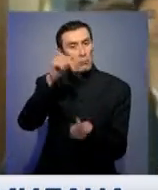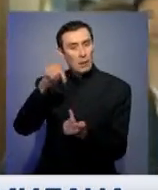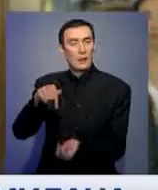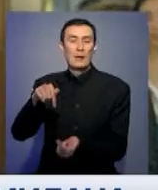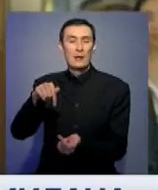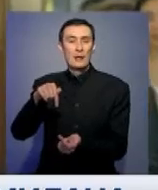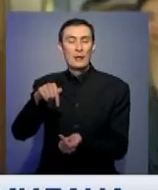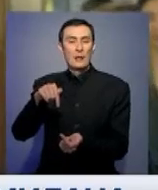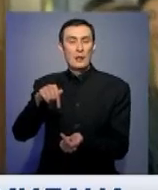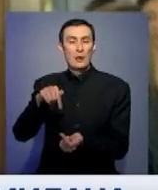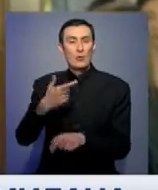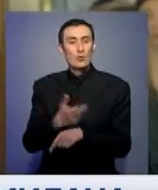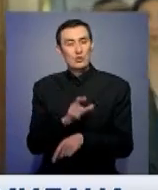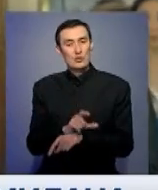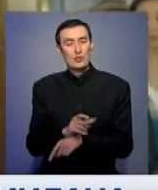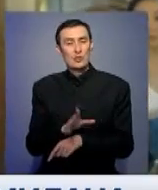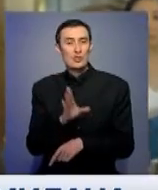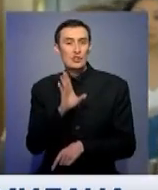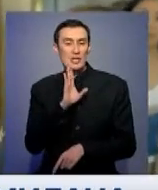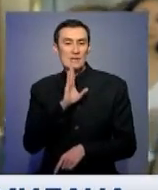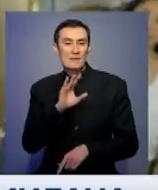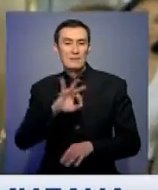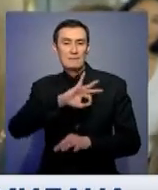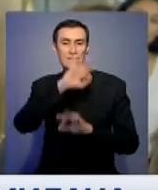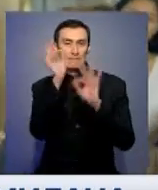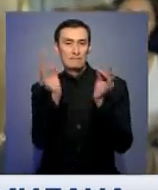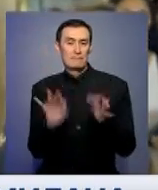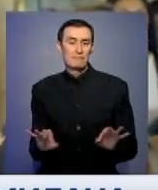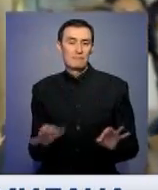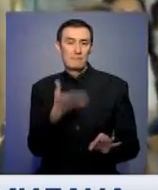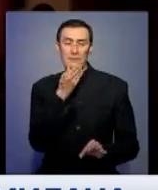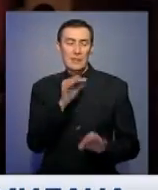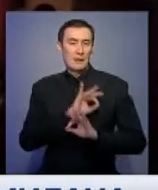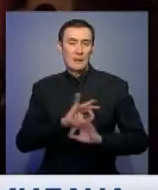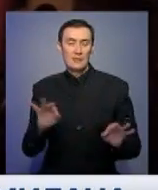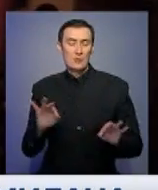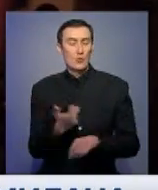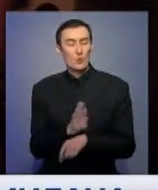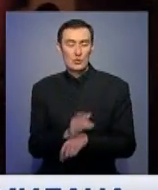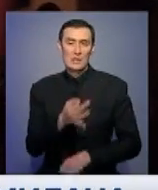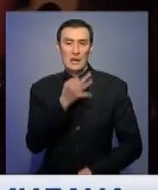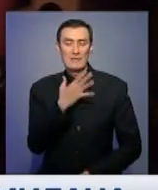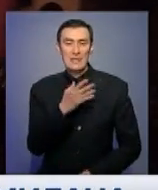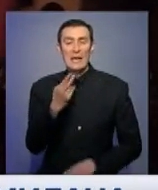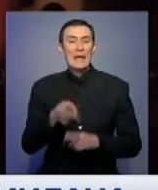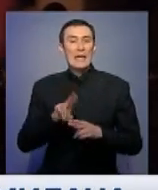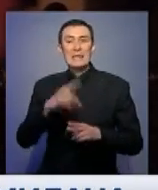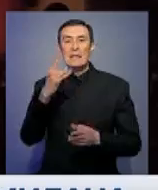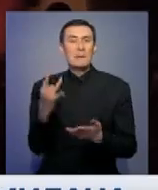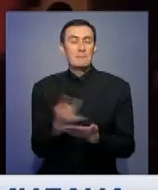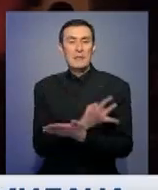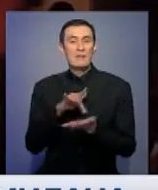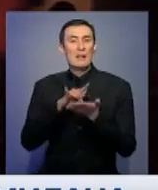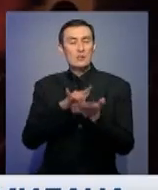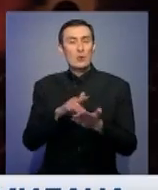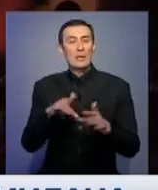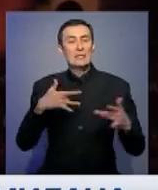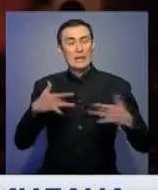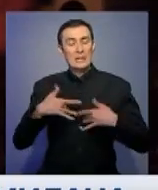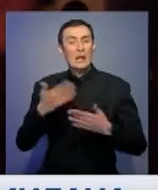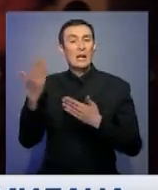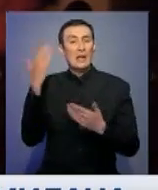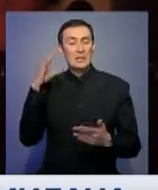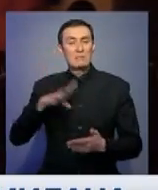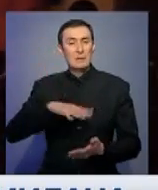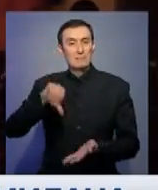девушки женственные, красивые, прекрасные. Очень нравится. К слову, это не первые гастроли театра. Ранее «Астана-балет»